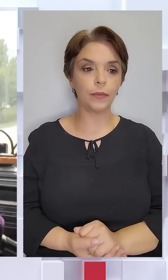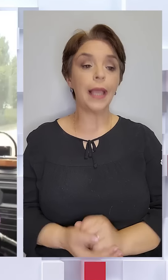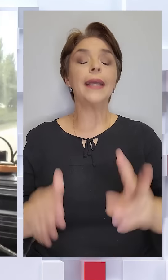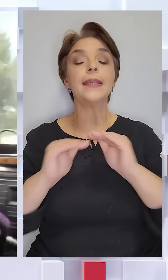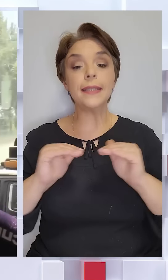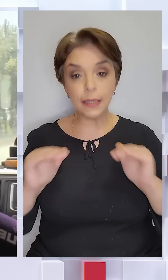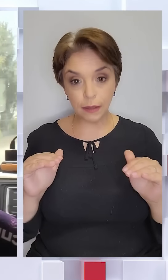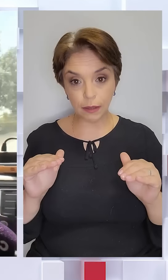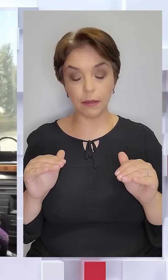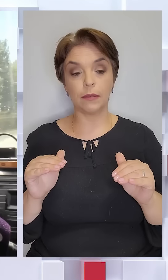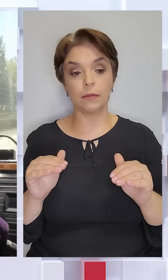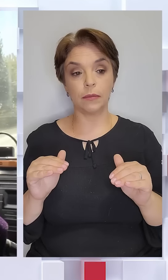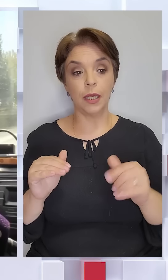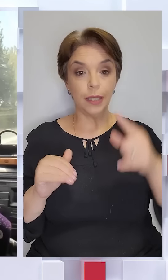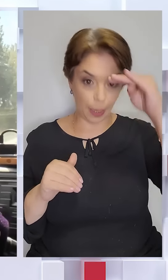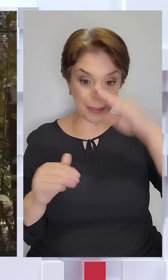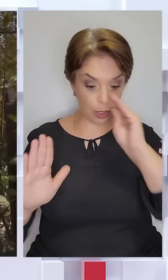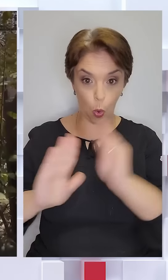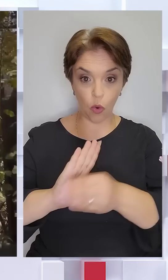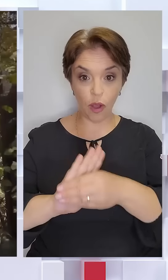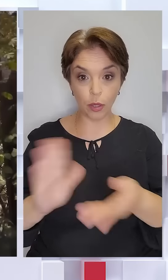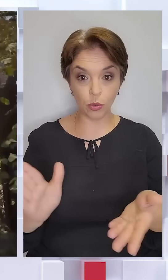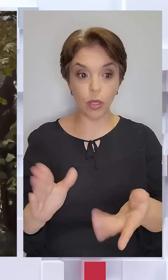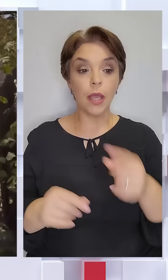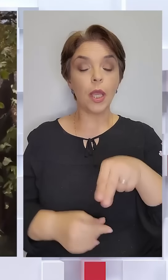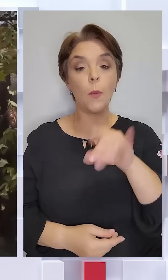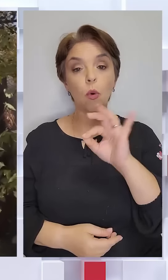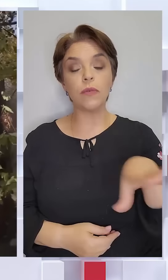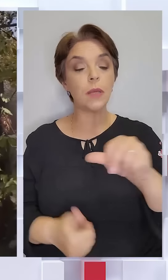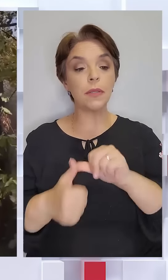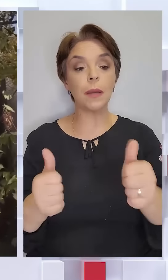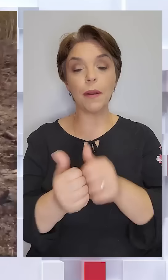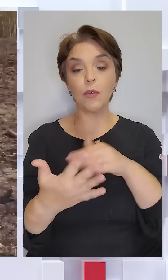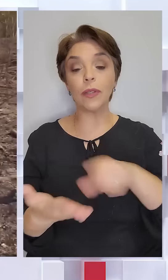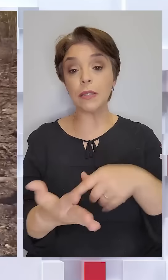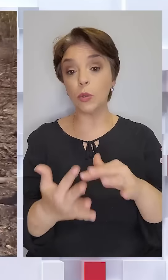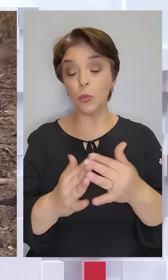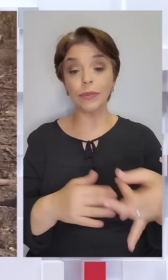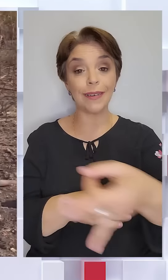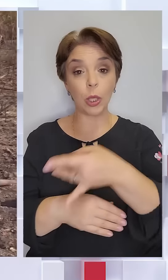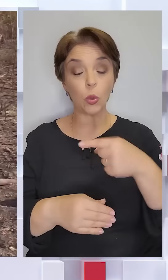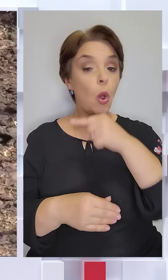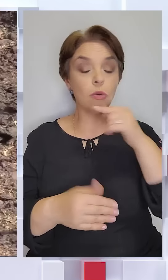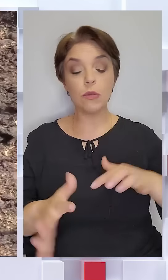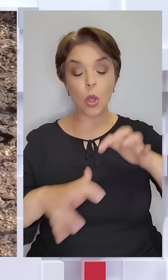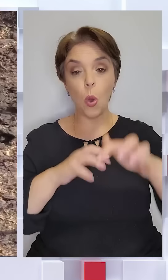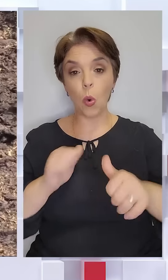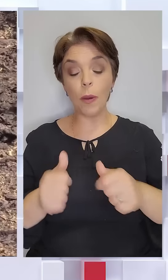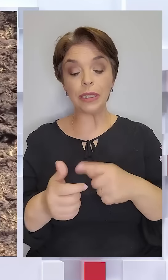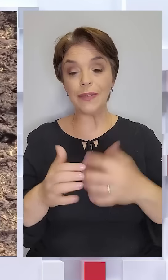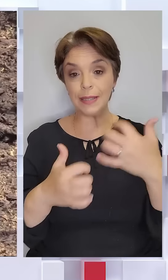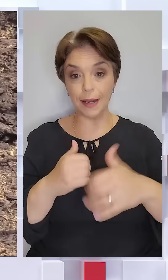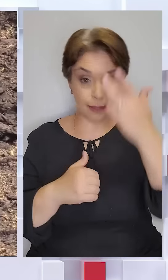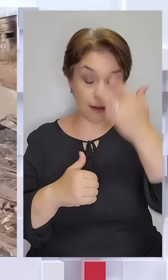Та і діти, їх батьки ховають їх. І Покровські. Всі без винятку прифронтові населені пункти району російські окупанти від